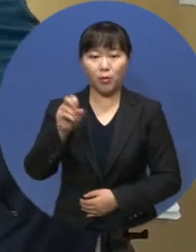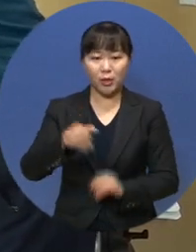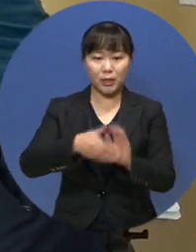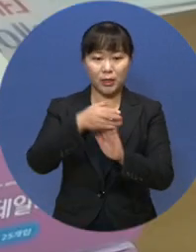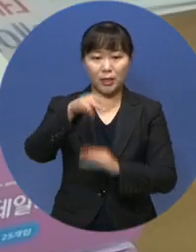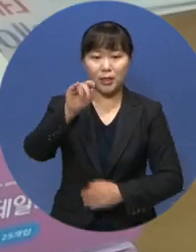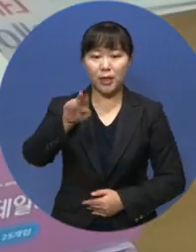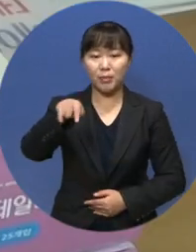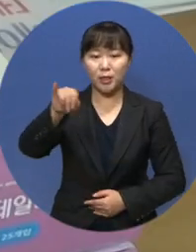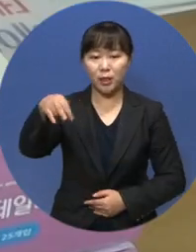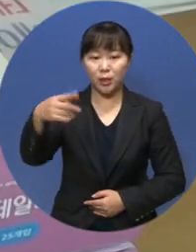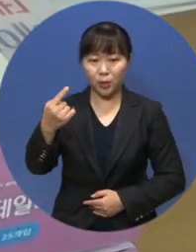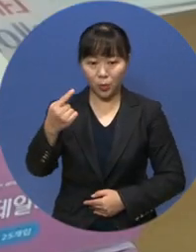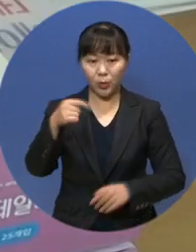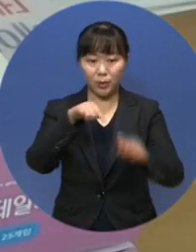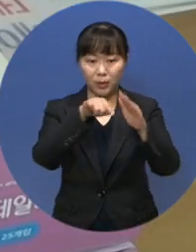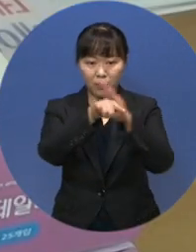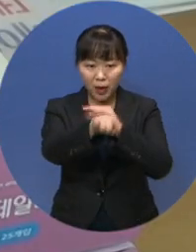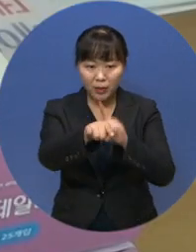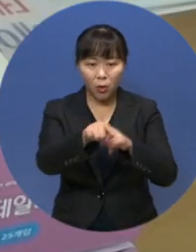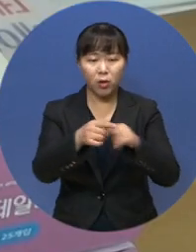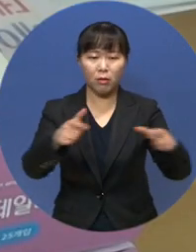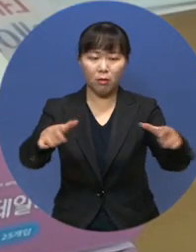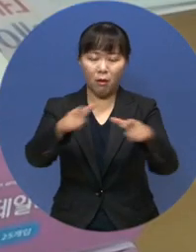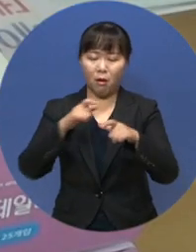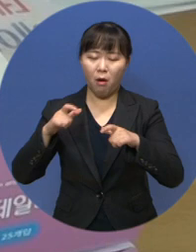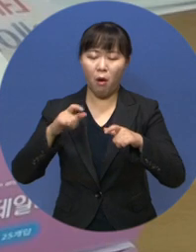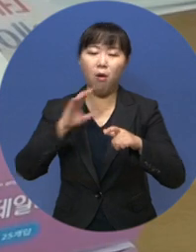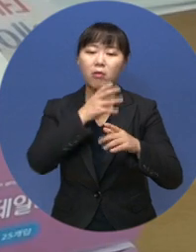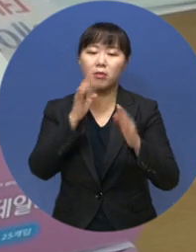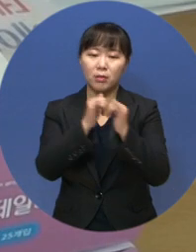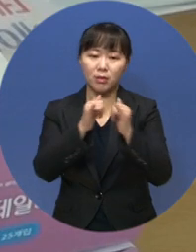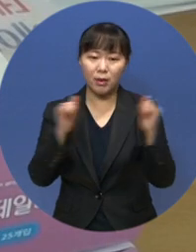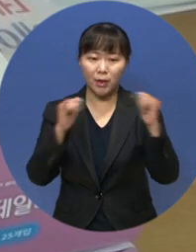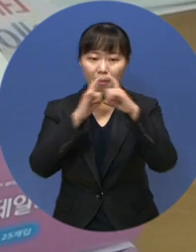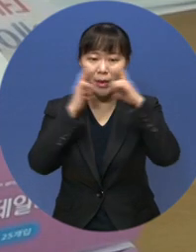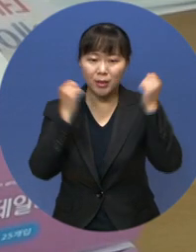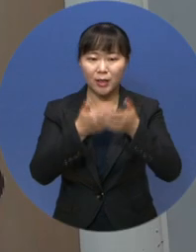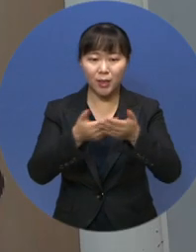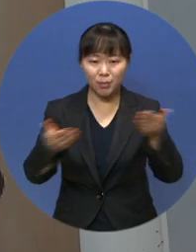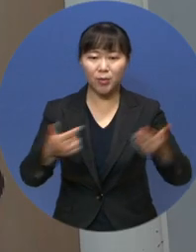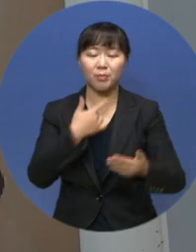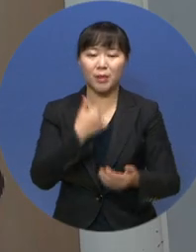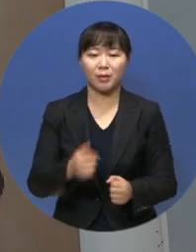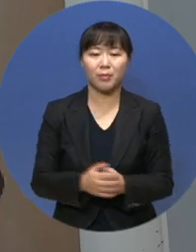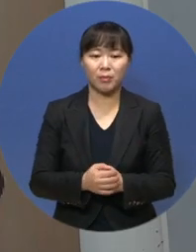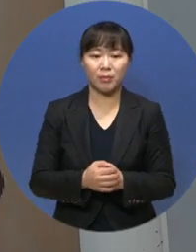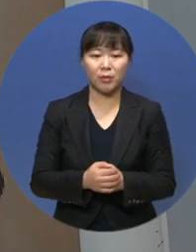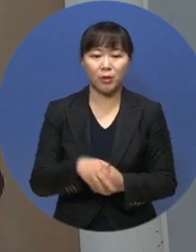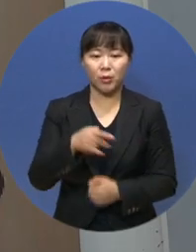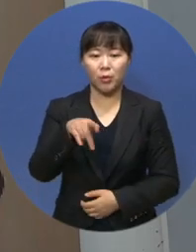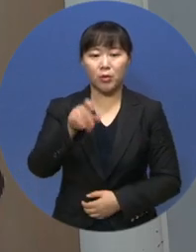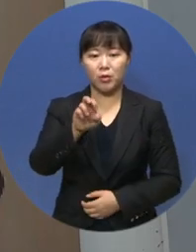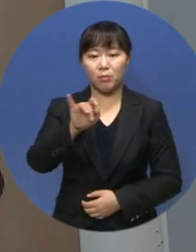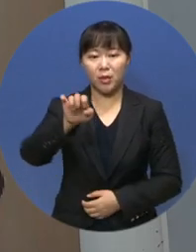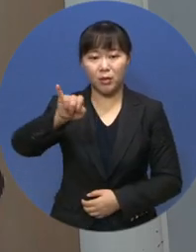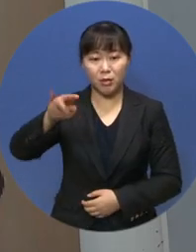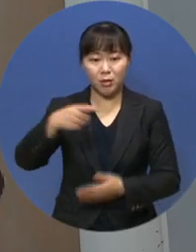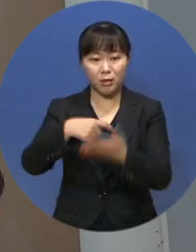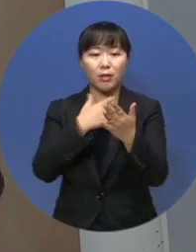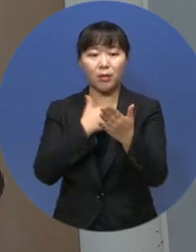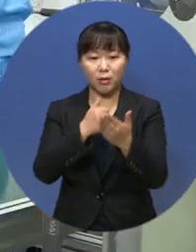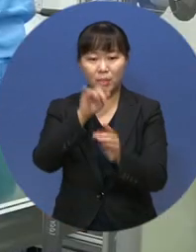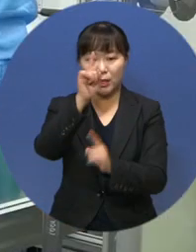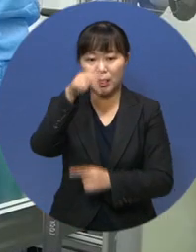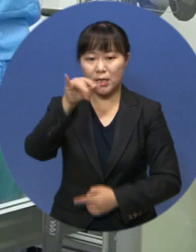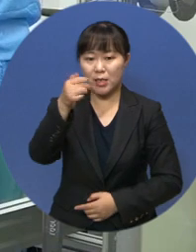방문하여 도서 지역 어르신들을 위한 마스크 기부 활동을 펼쳤습니다. 토정 비결의 저자, 토정